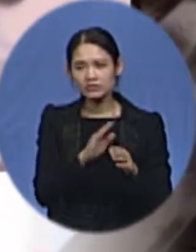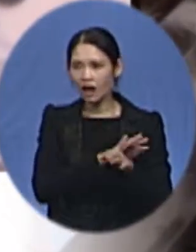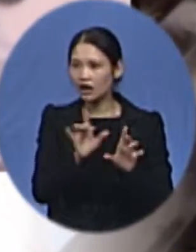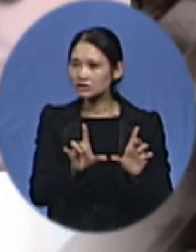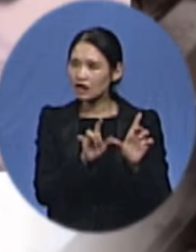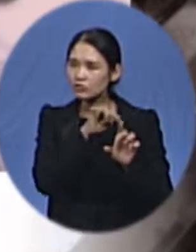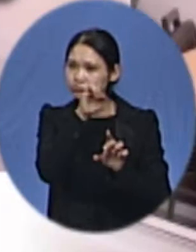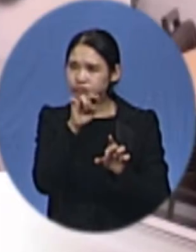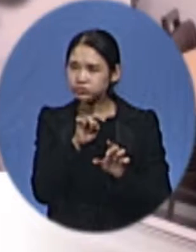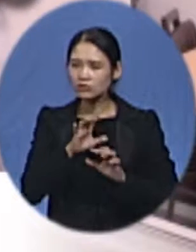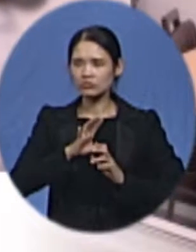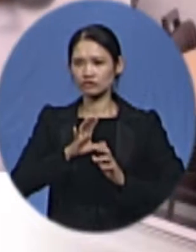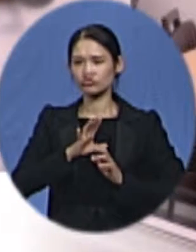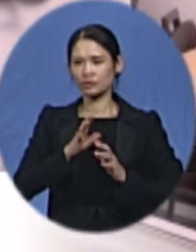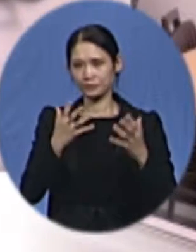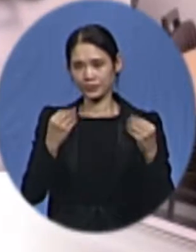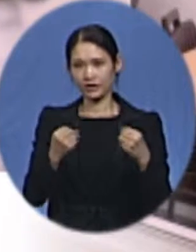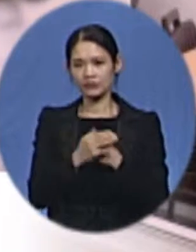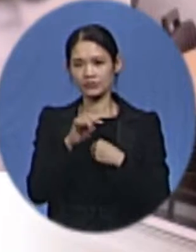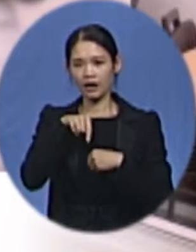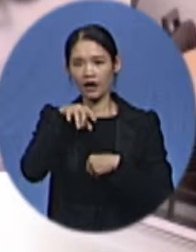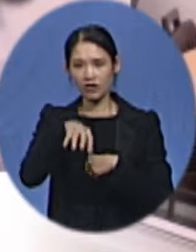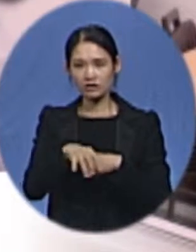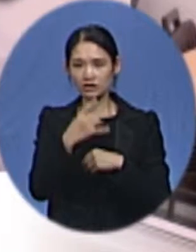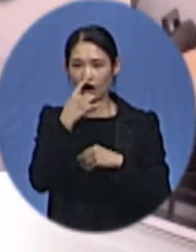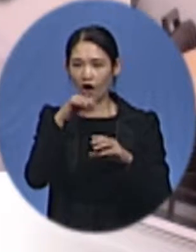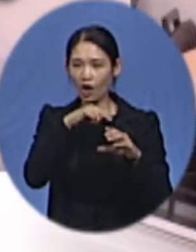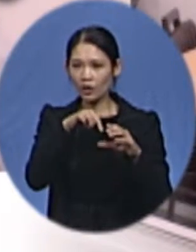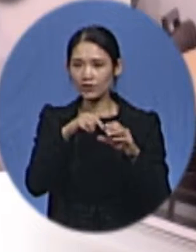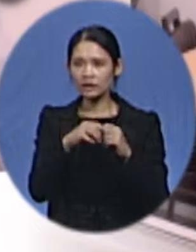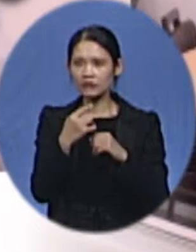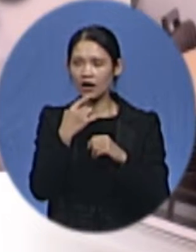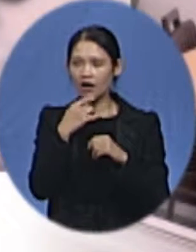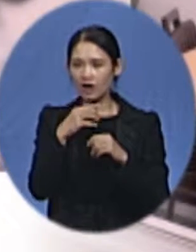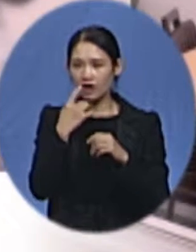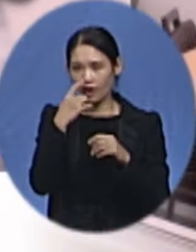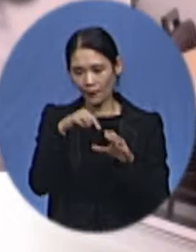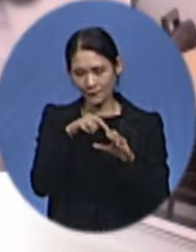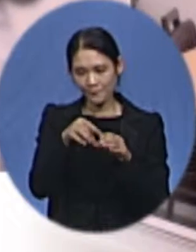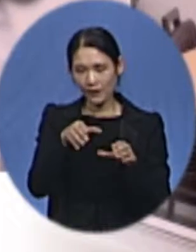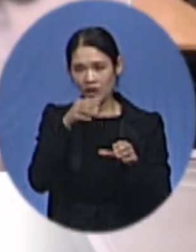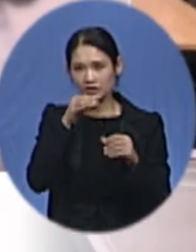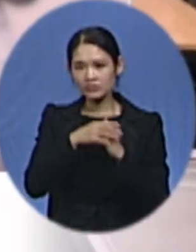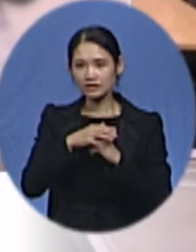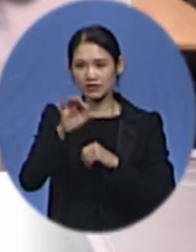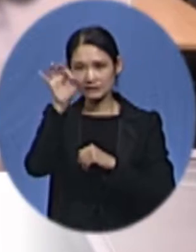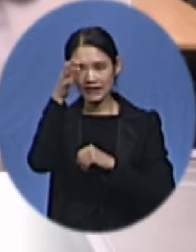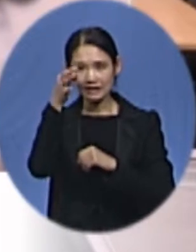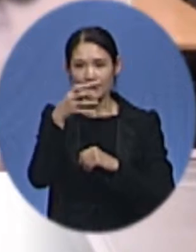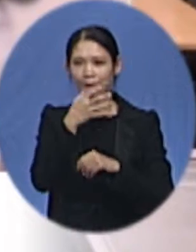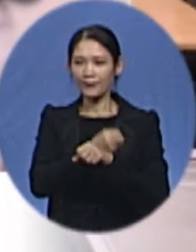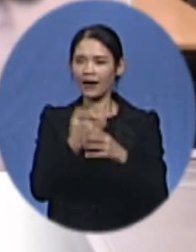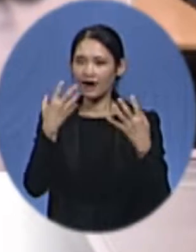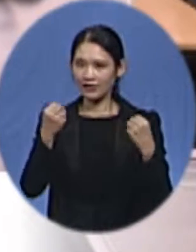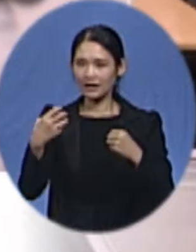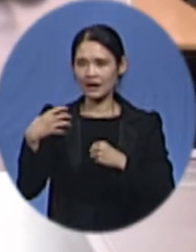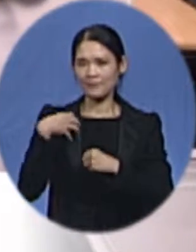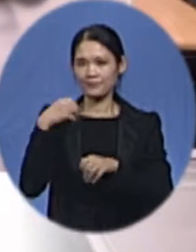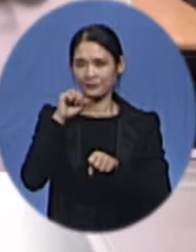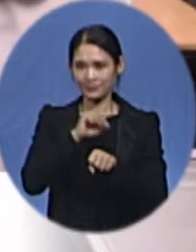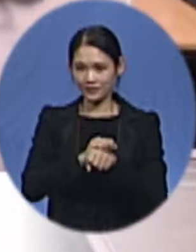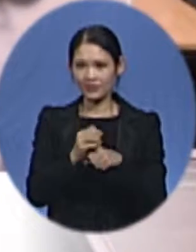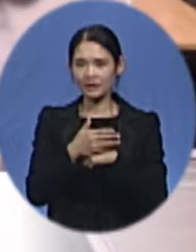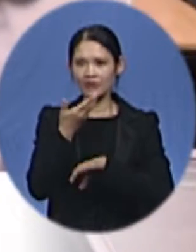두려움이 너무나 컸었어요. 제가 여기서 이제 수제 오목 앞에서 달인이 돼가지고 이